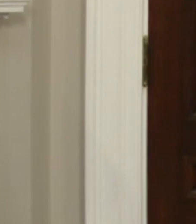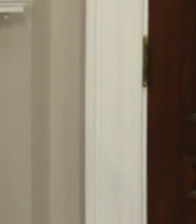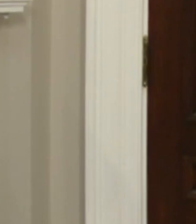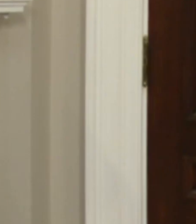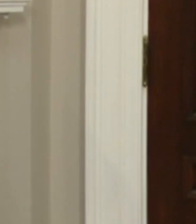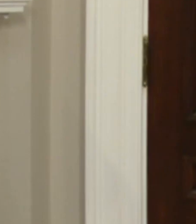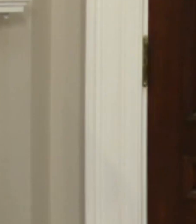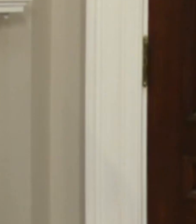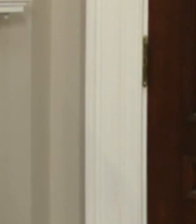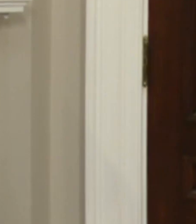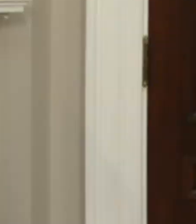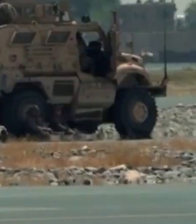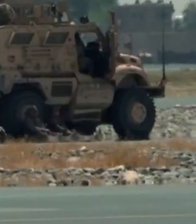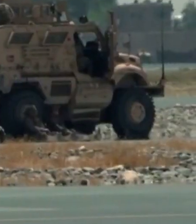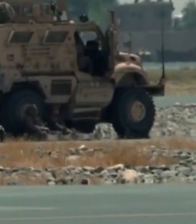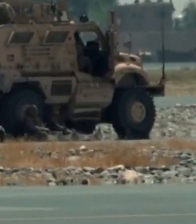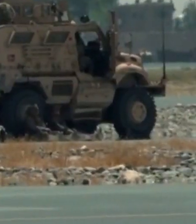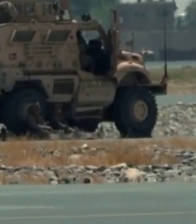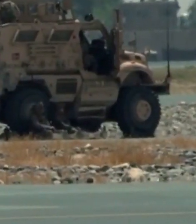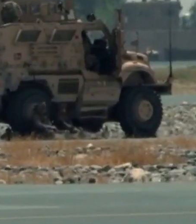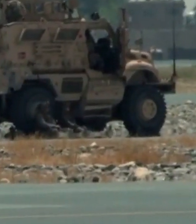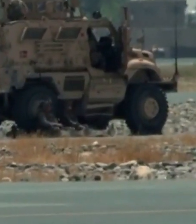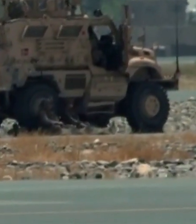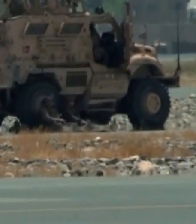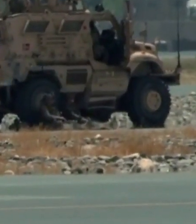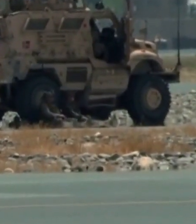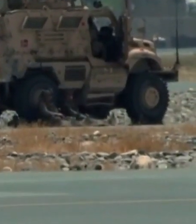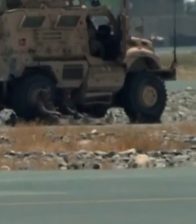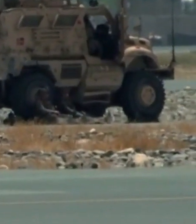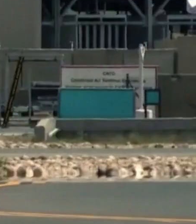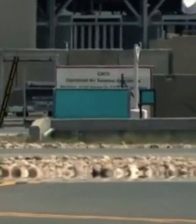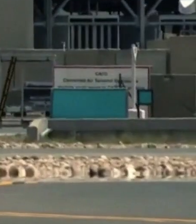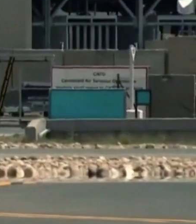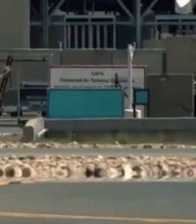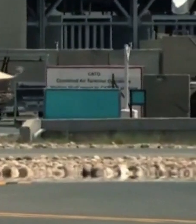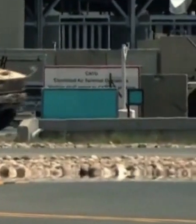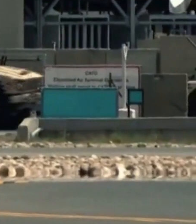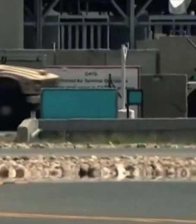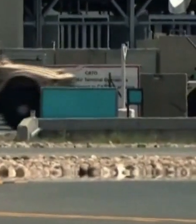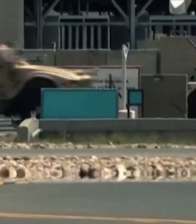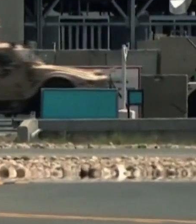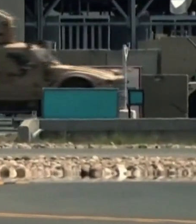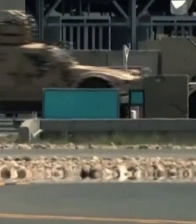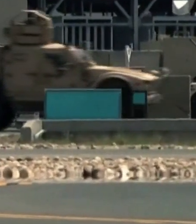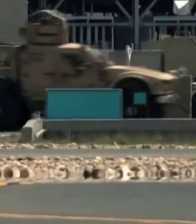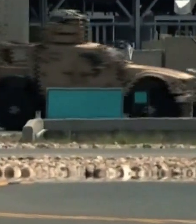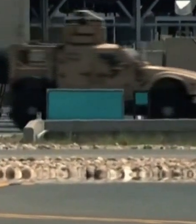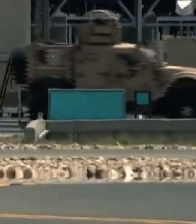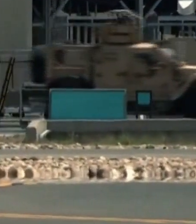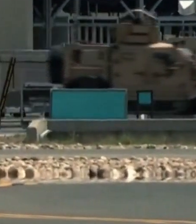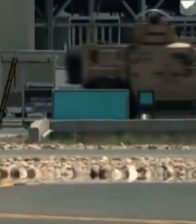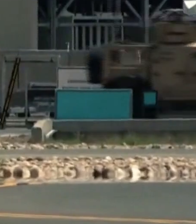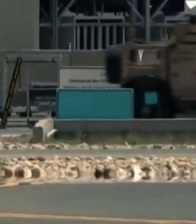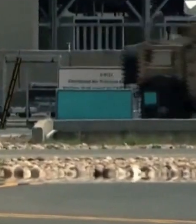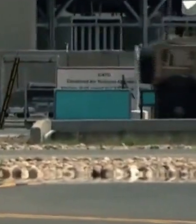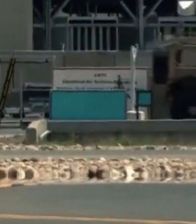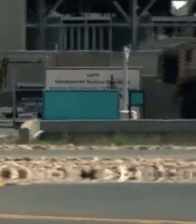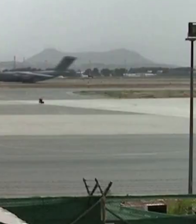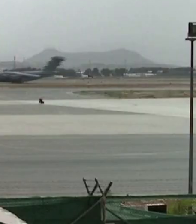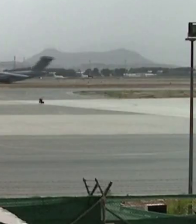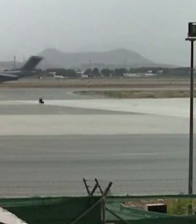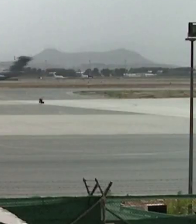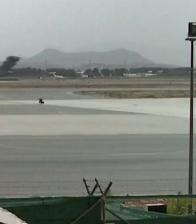拜登在记者会上被问到是否可能延长撤军期限，拜登表示有这样的讨论，但希望不必延